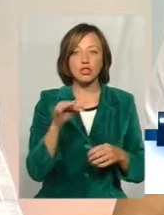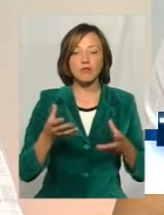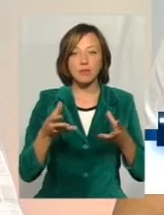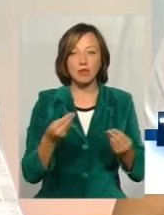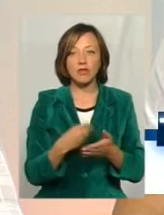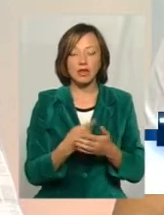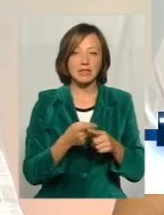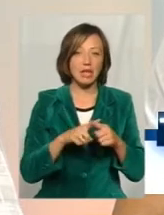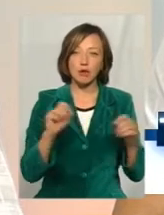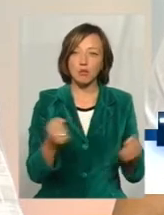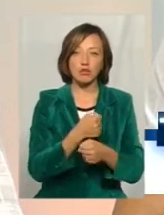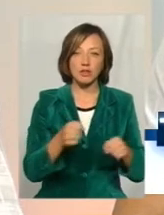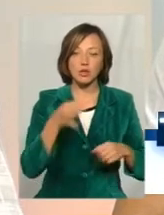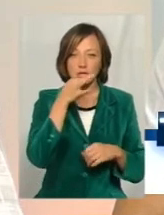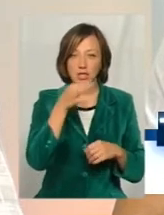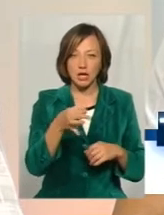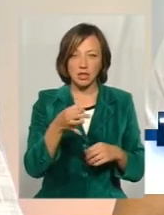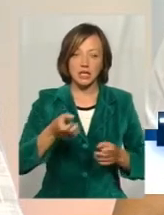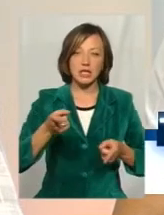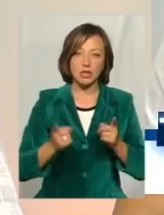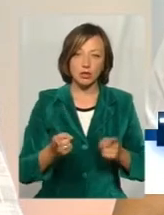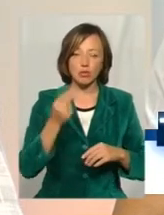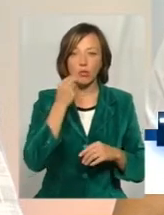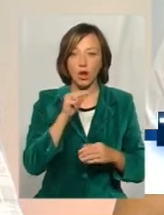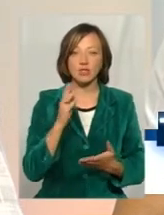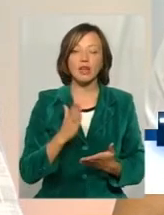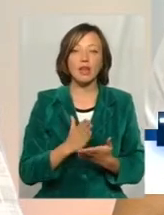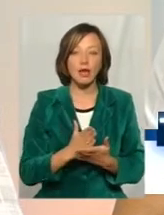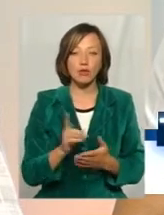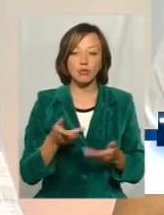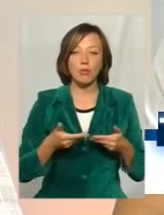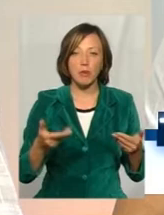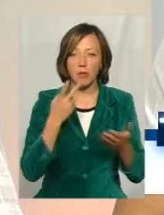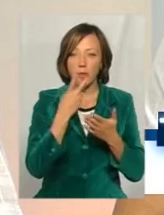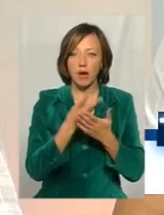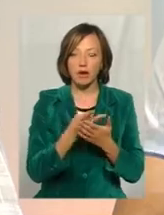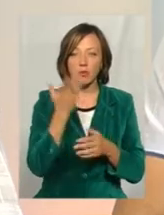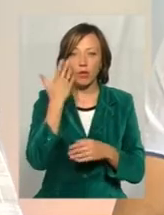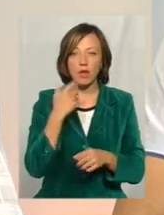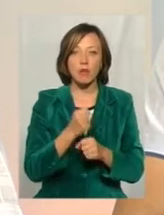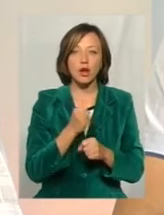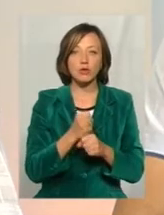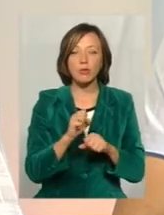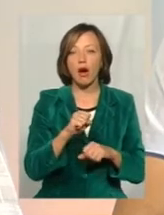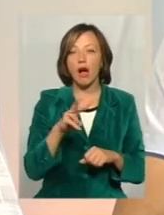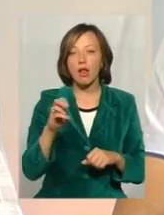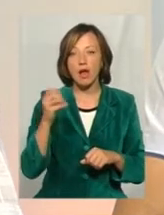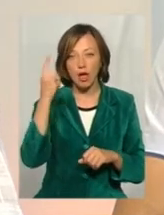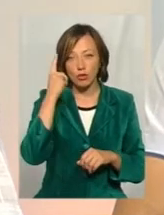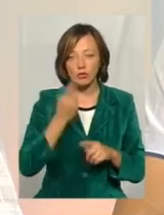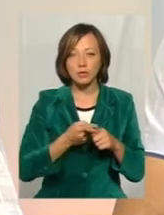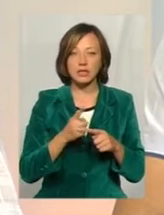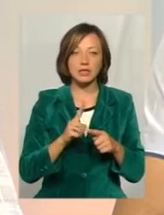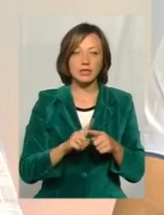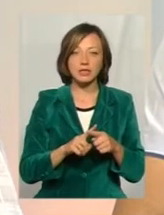Ну, це неможливо сказати. Дійсно, покращення є, те, що ми бачимо на лінії, коли ми працюємо. Але я думаю, що тут спрацював